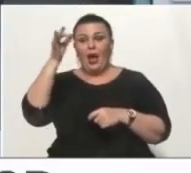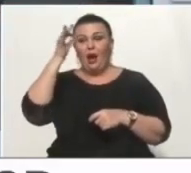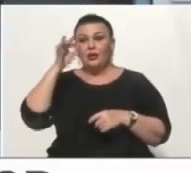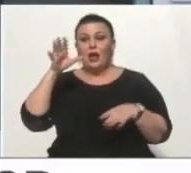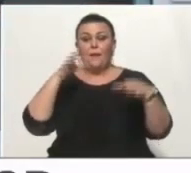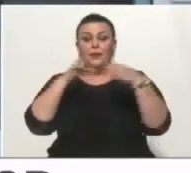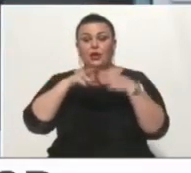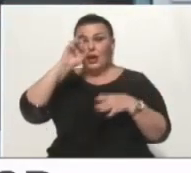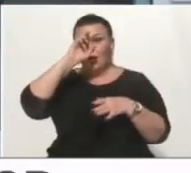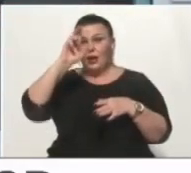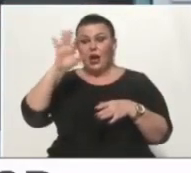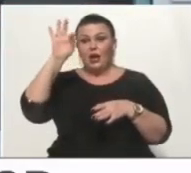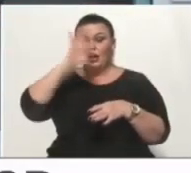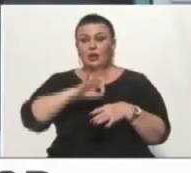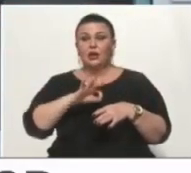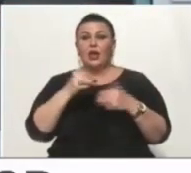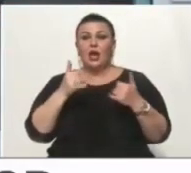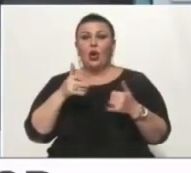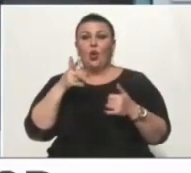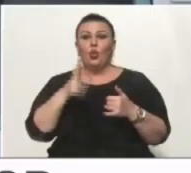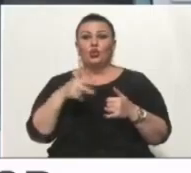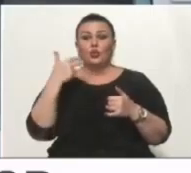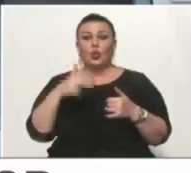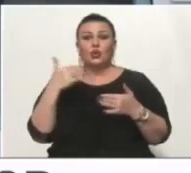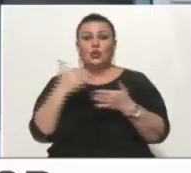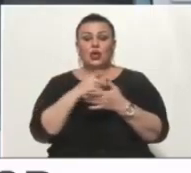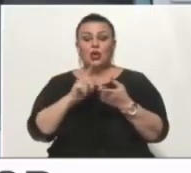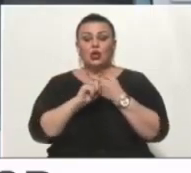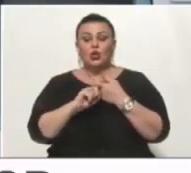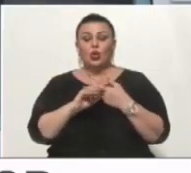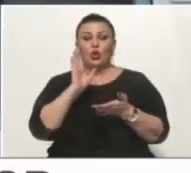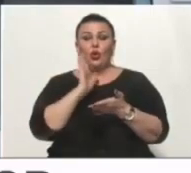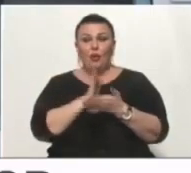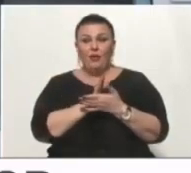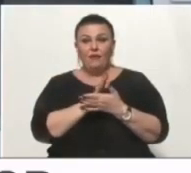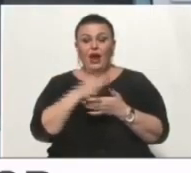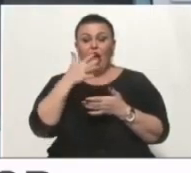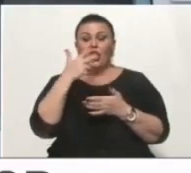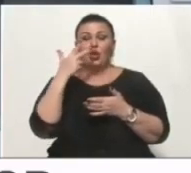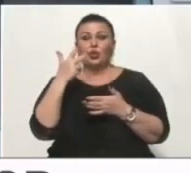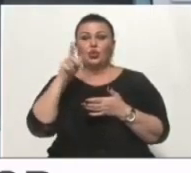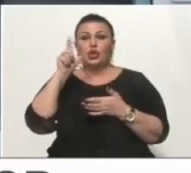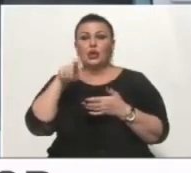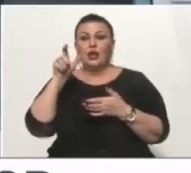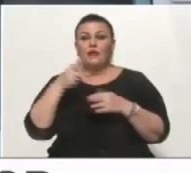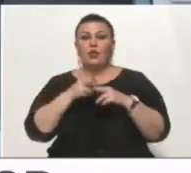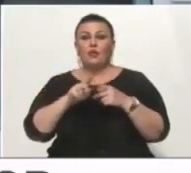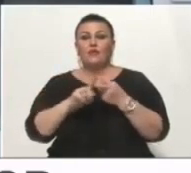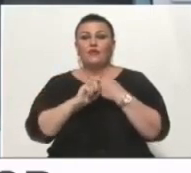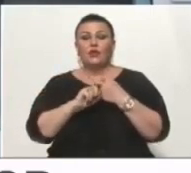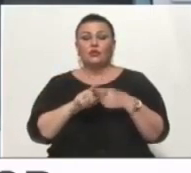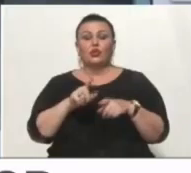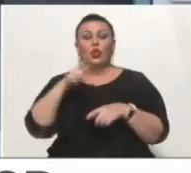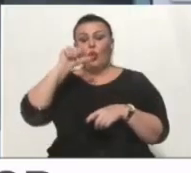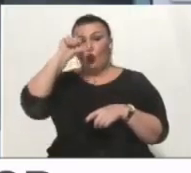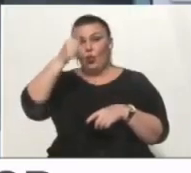ki, Birləşmiş Krallıqda hazırda 3030 yeni yoluxma faktı qeydə alınıb, 53 nəfər isə bu virusun